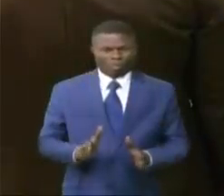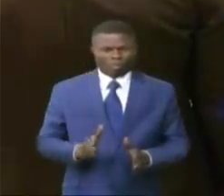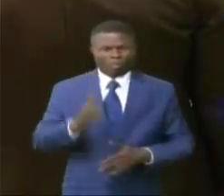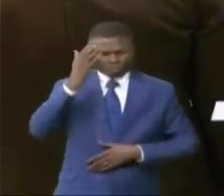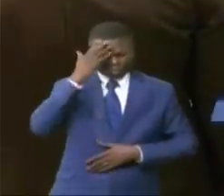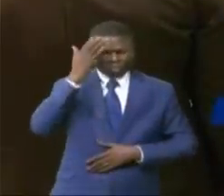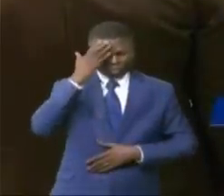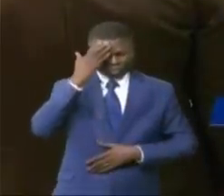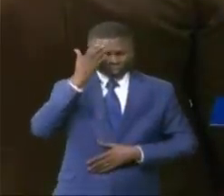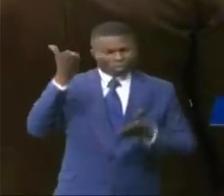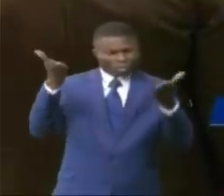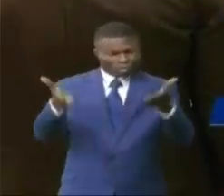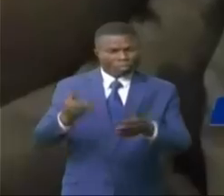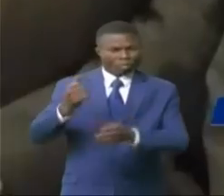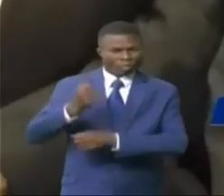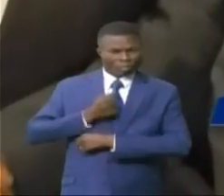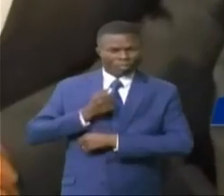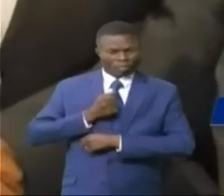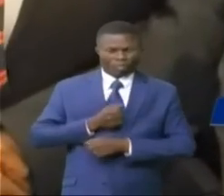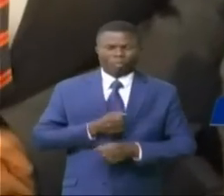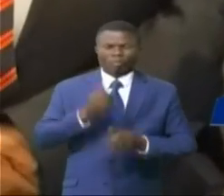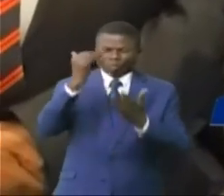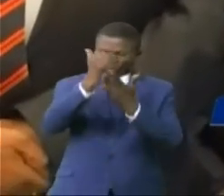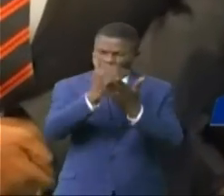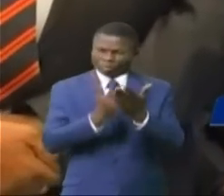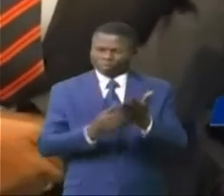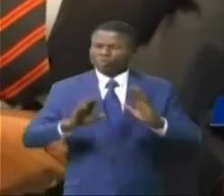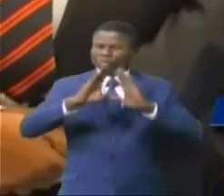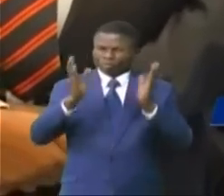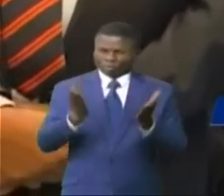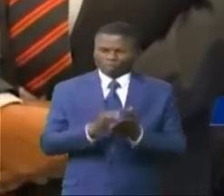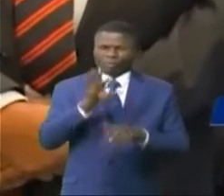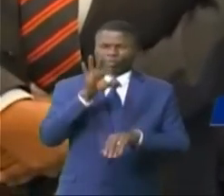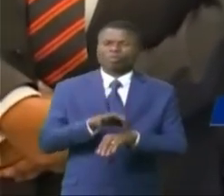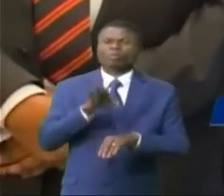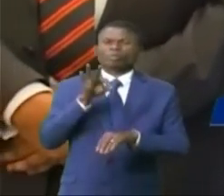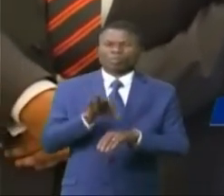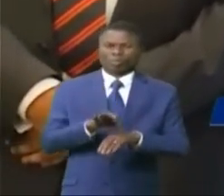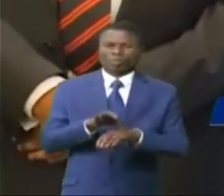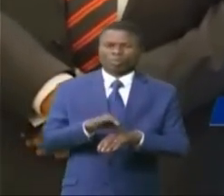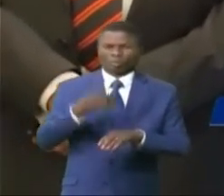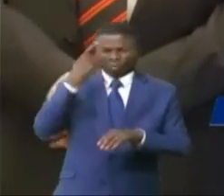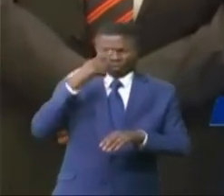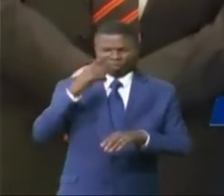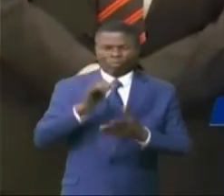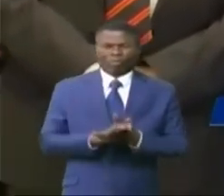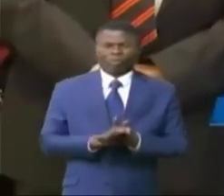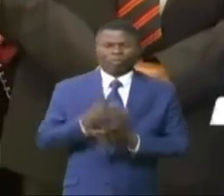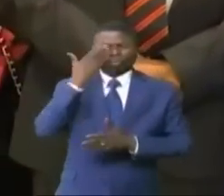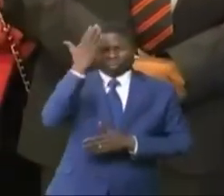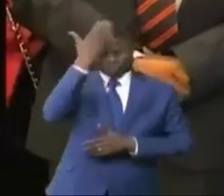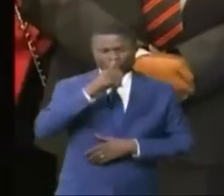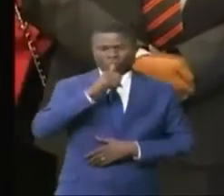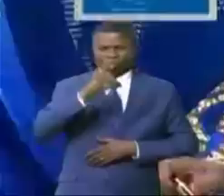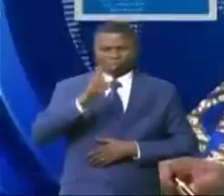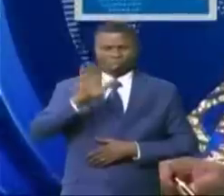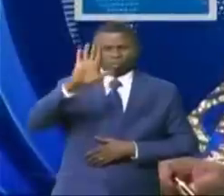pourquoi il est là et capitalise toutes les opportunités pour laver l'image de son